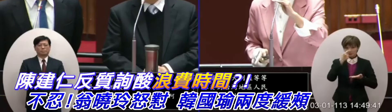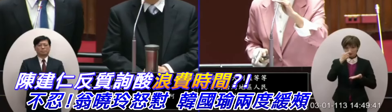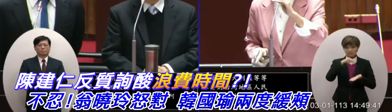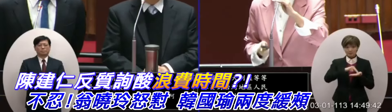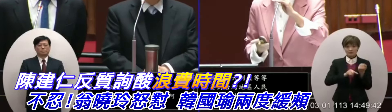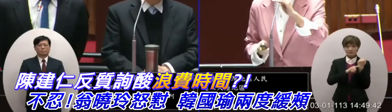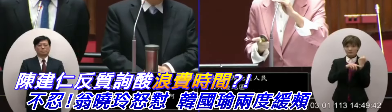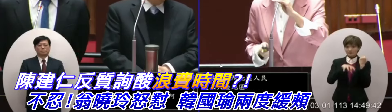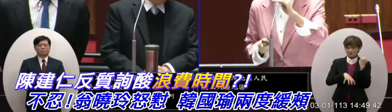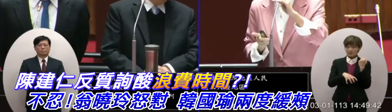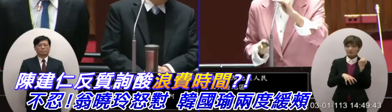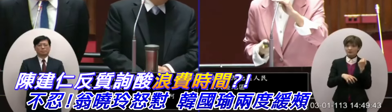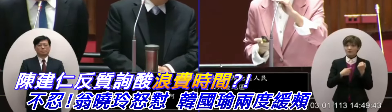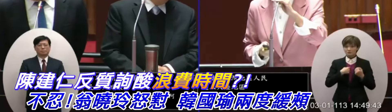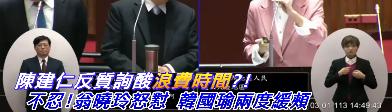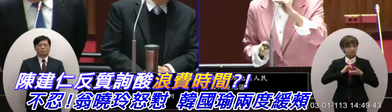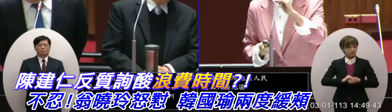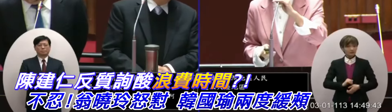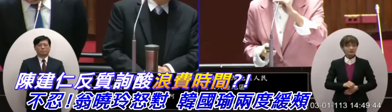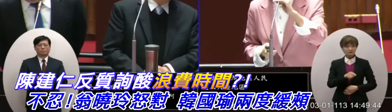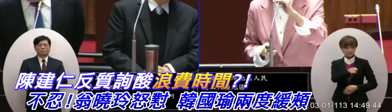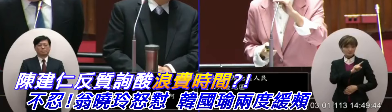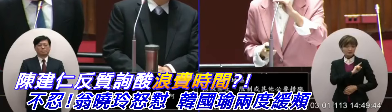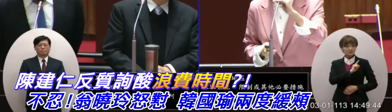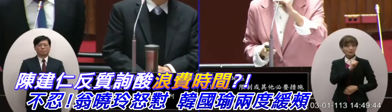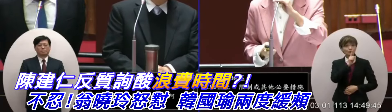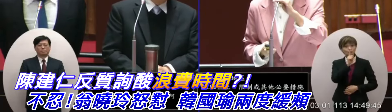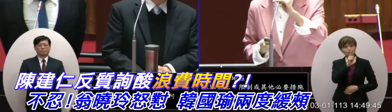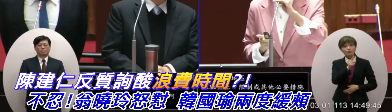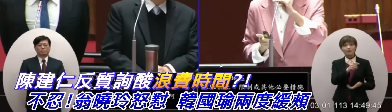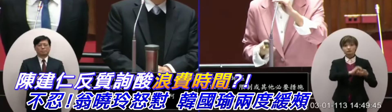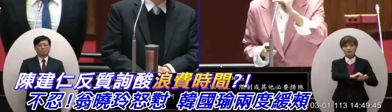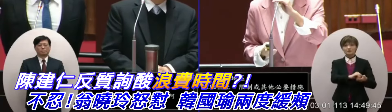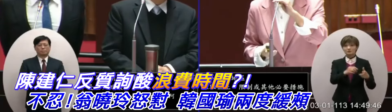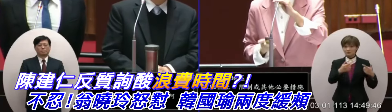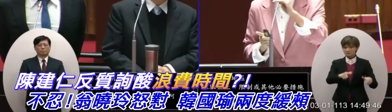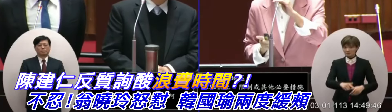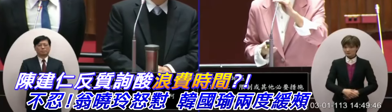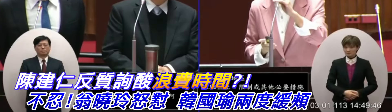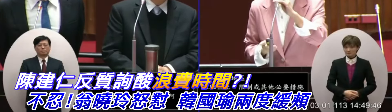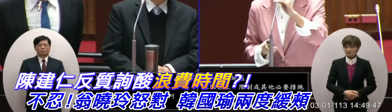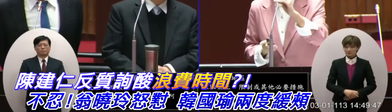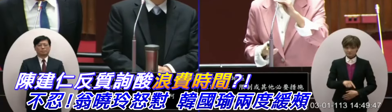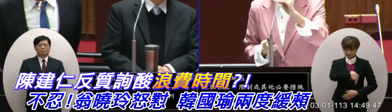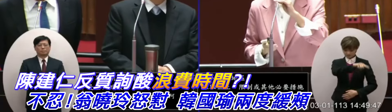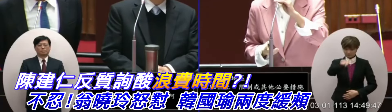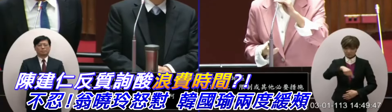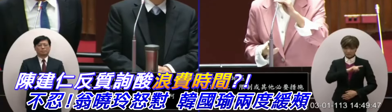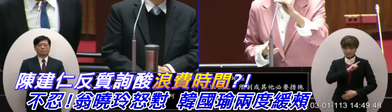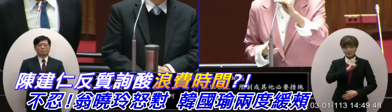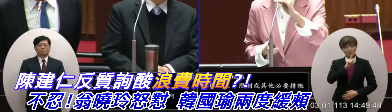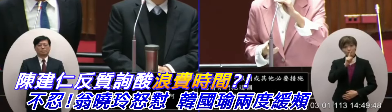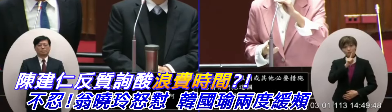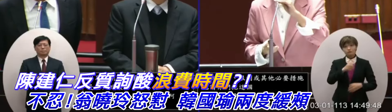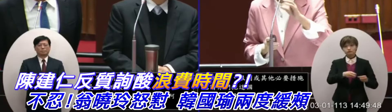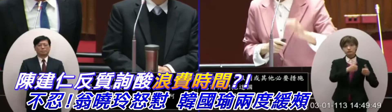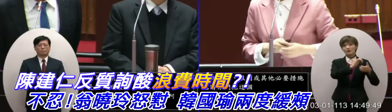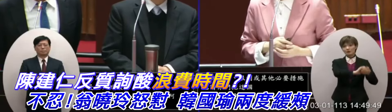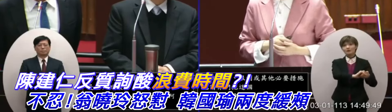议。这个不是你们说的算，我要再三强调，这不是你们说的算。